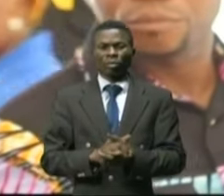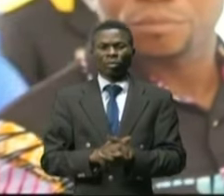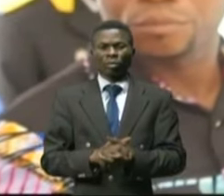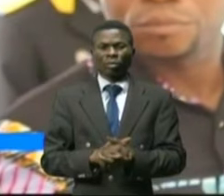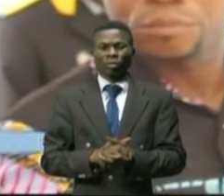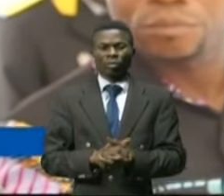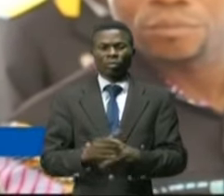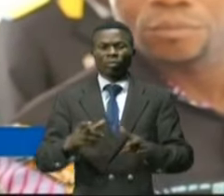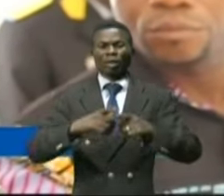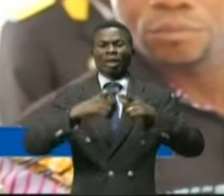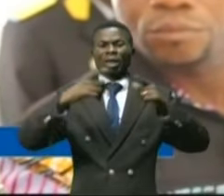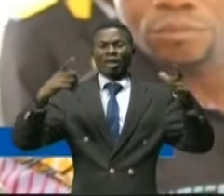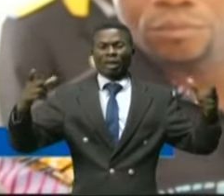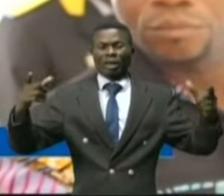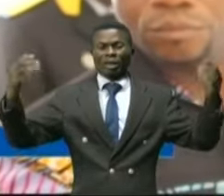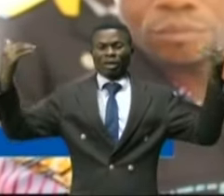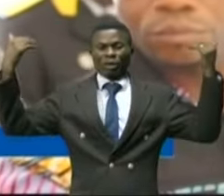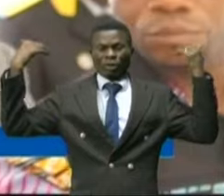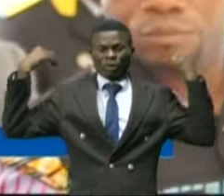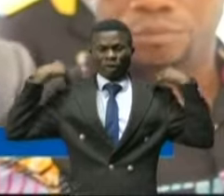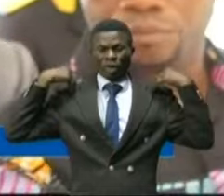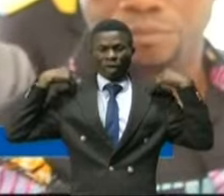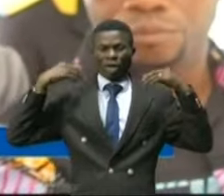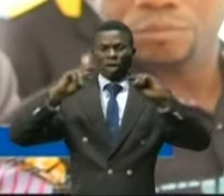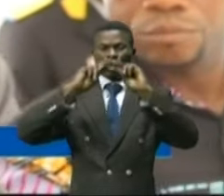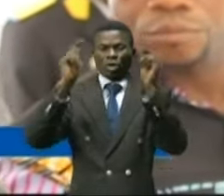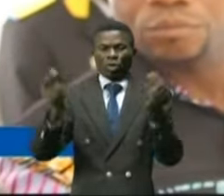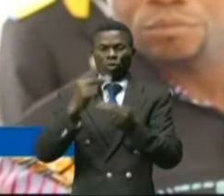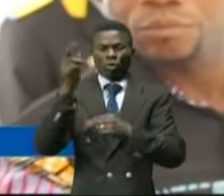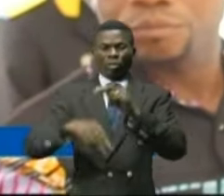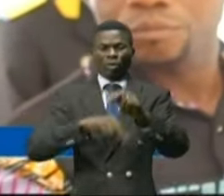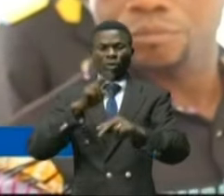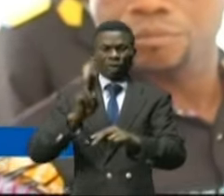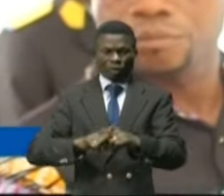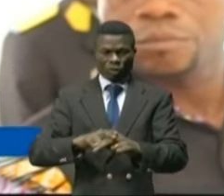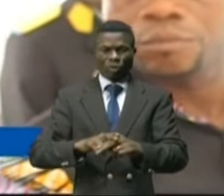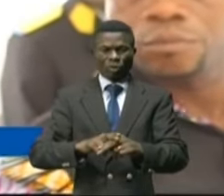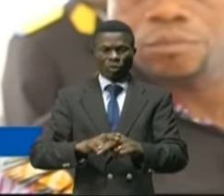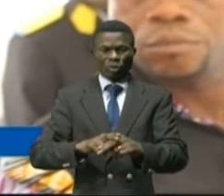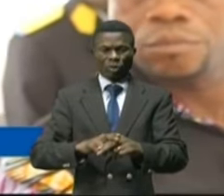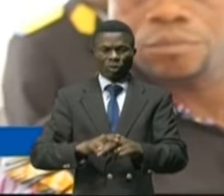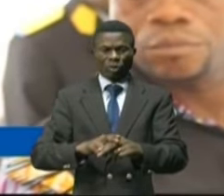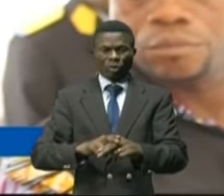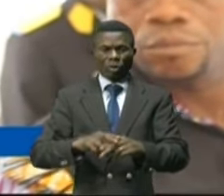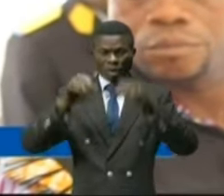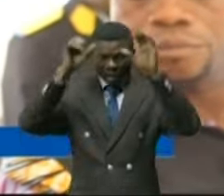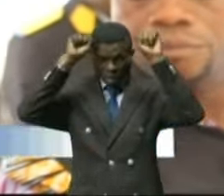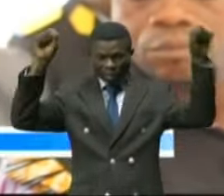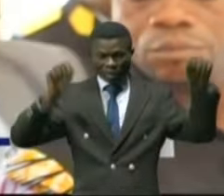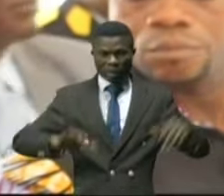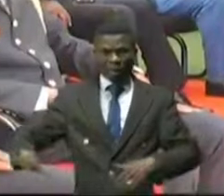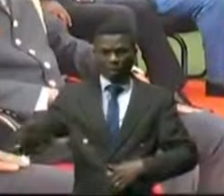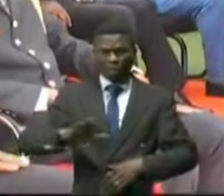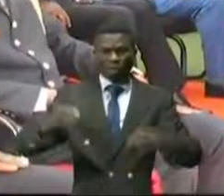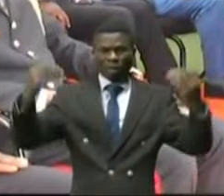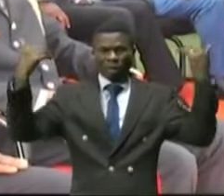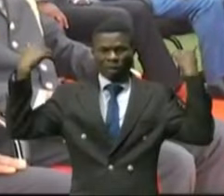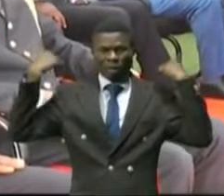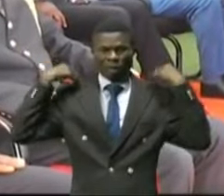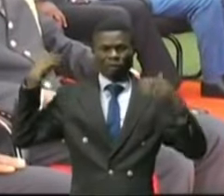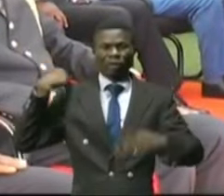le grand chancelier des ordres nationaux, le président de la République, chef de